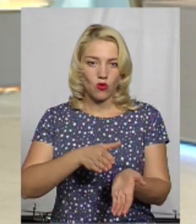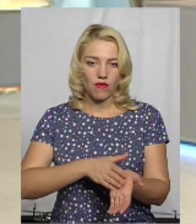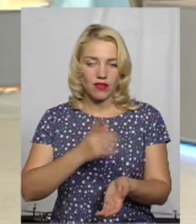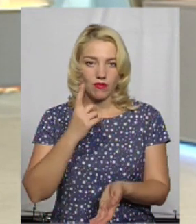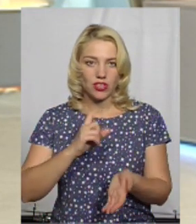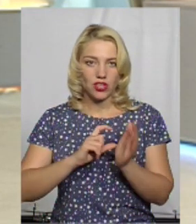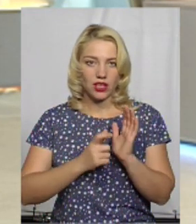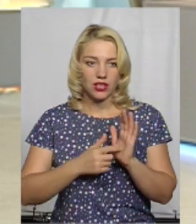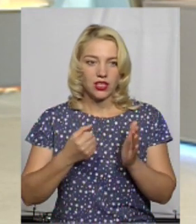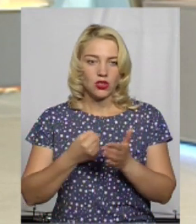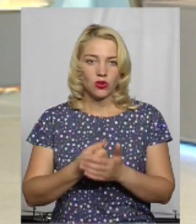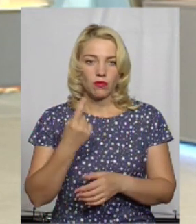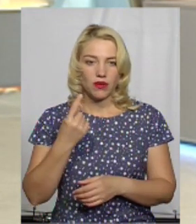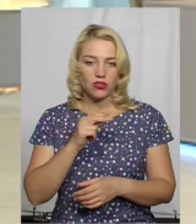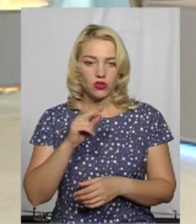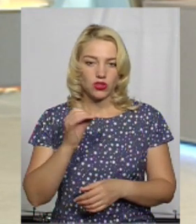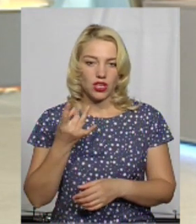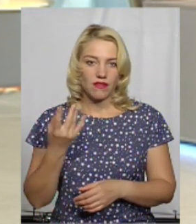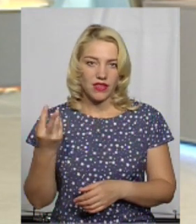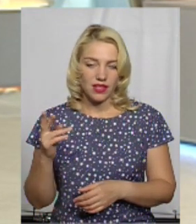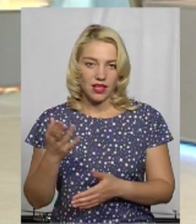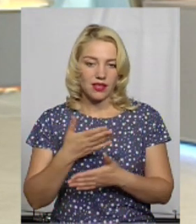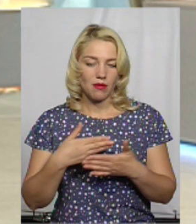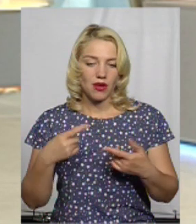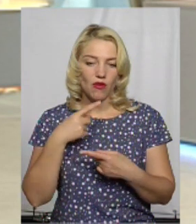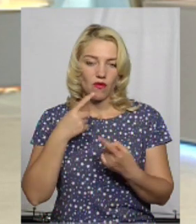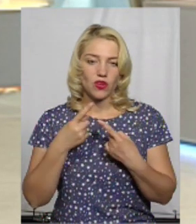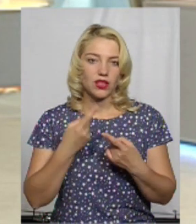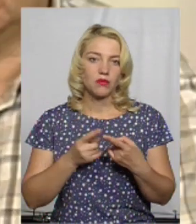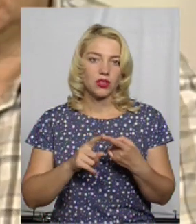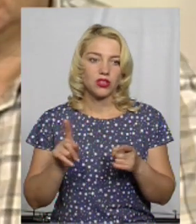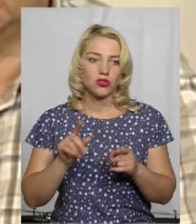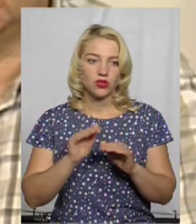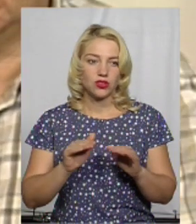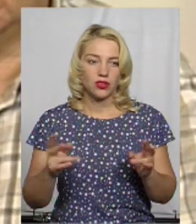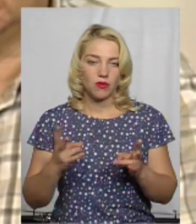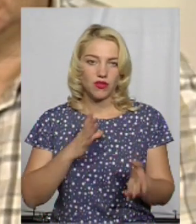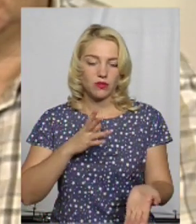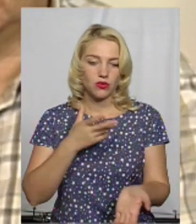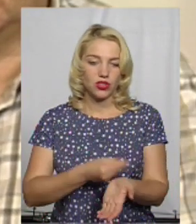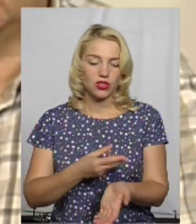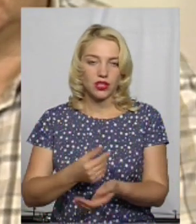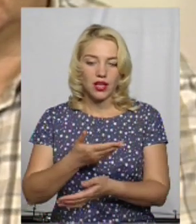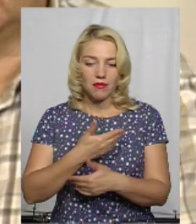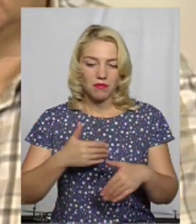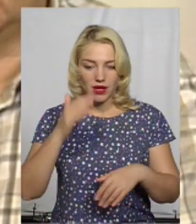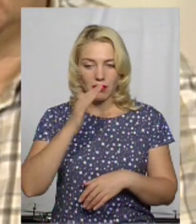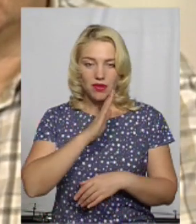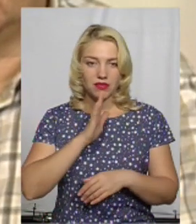клас ще до 1 червня, і ми говорили про те, що діти мають бути щеплені. Тобто, ми батьків про